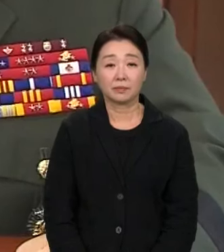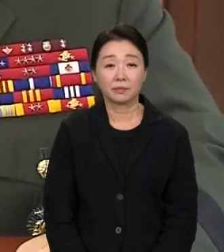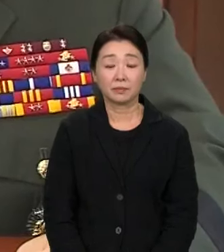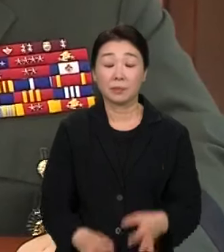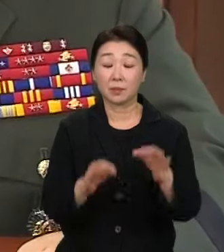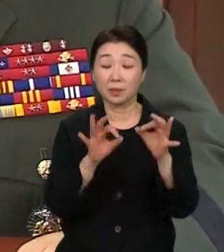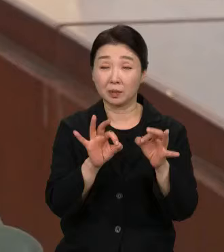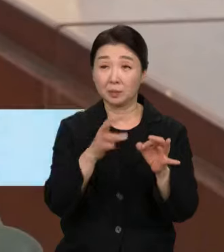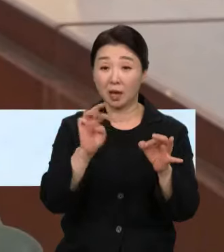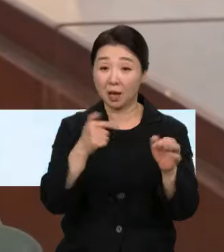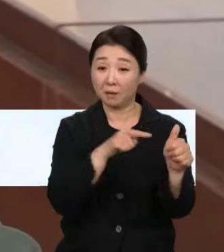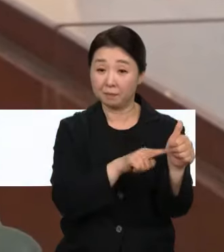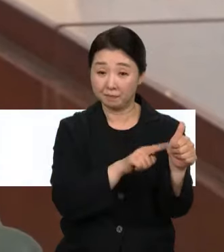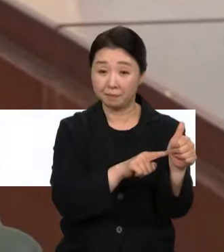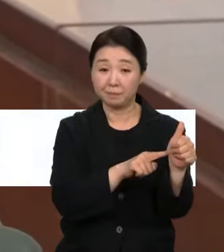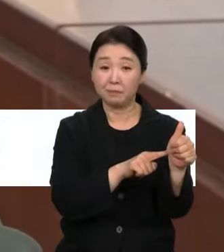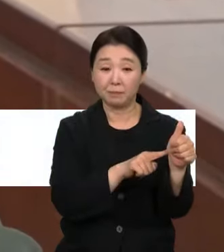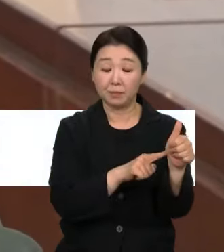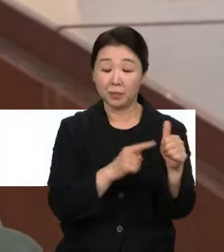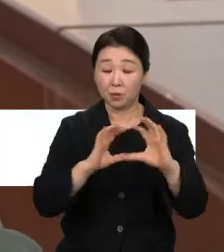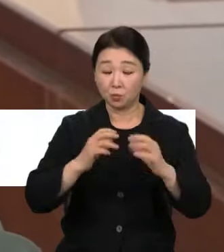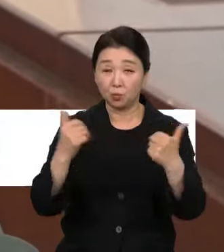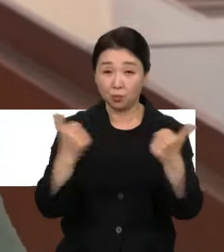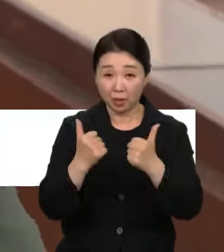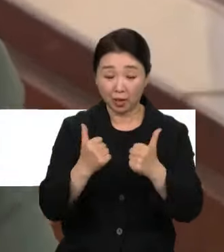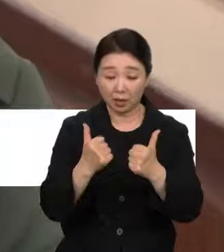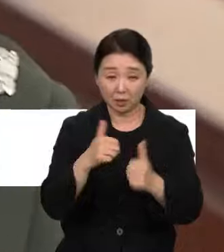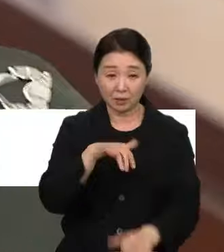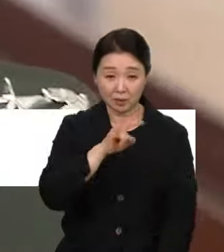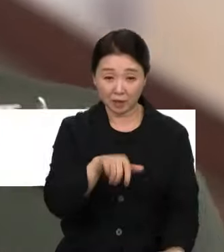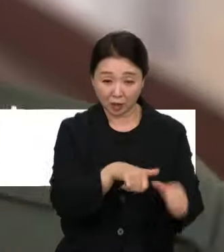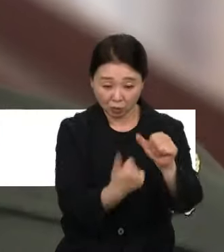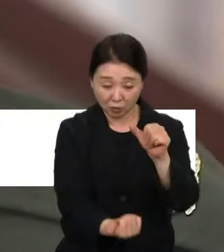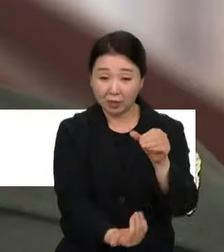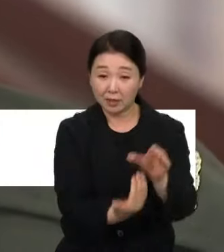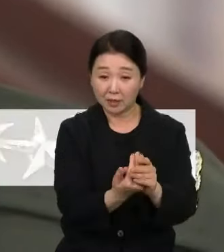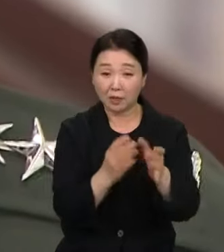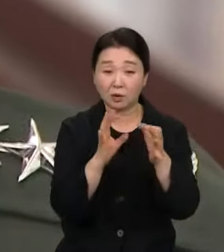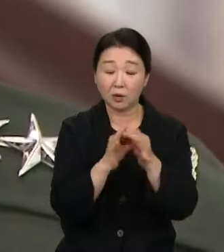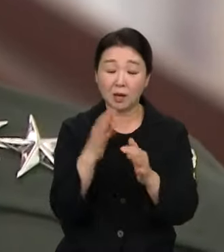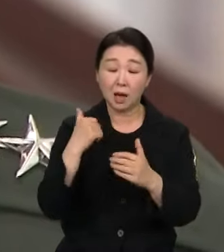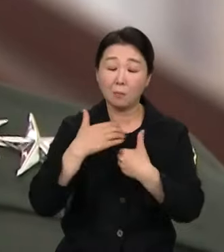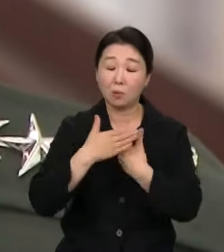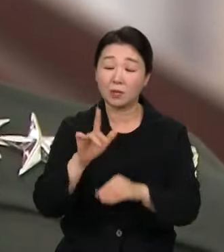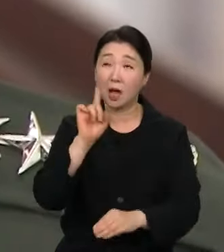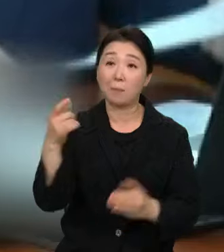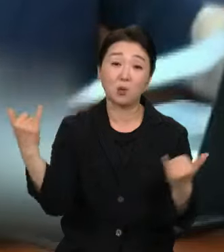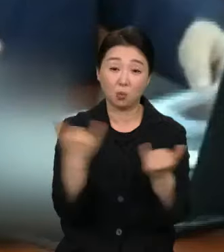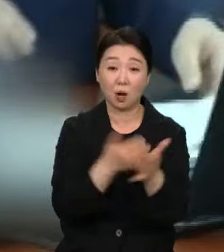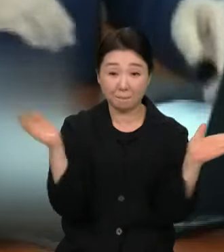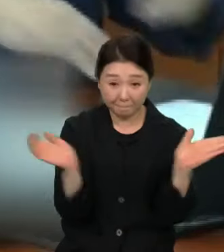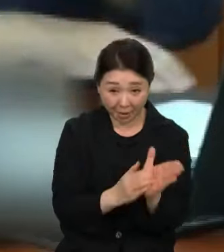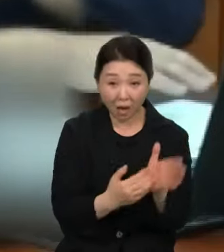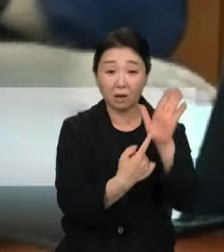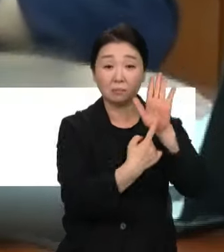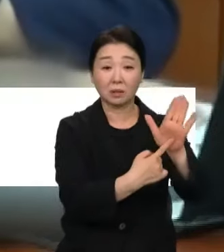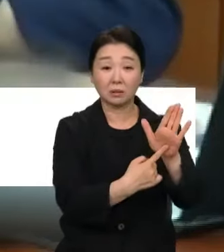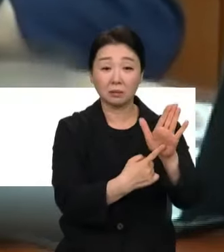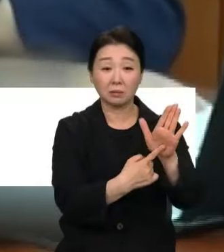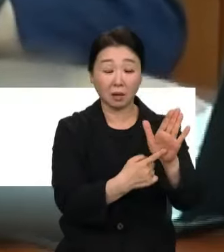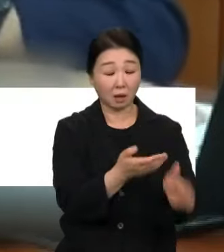김계환 해병대 사령관은 국회에서 최상병 순직 사건 국면에서 안보실과 딱 한 번 통화했다고 했습니다.